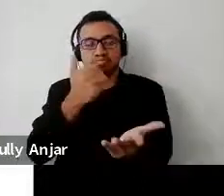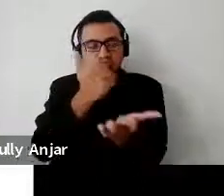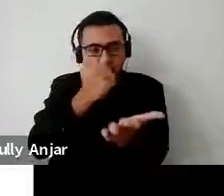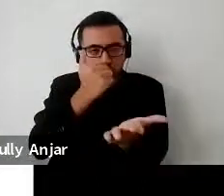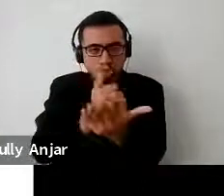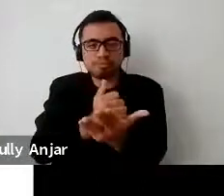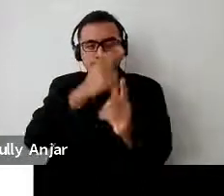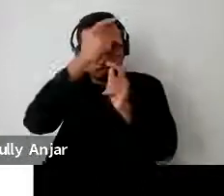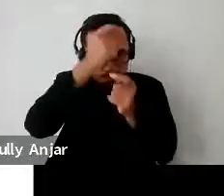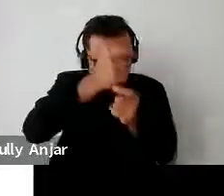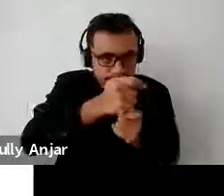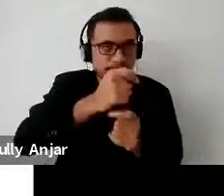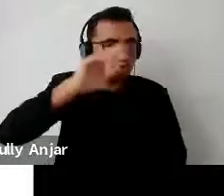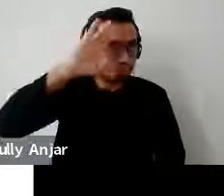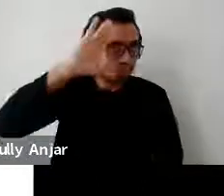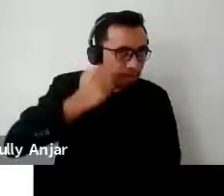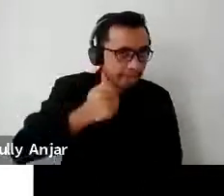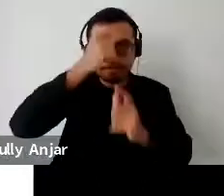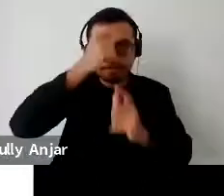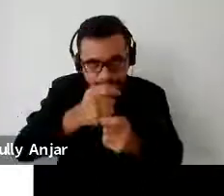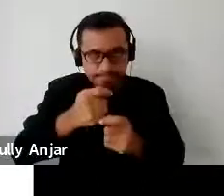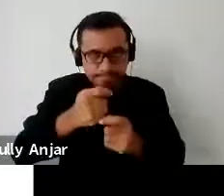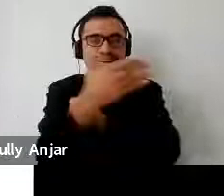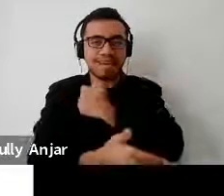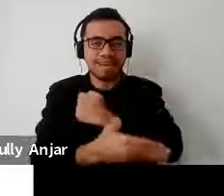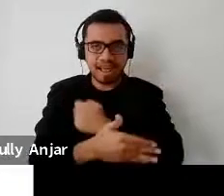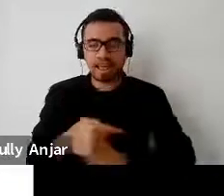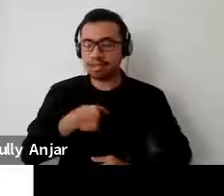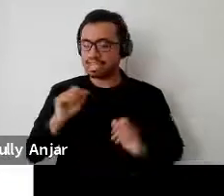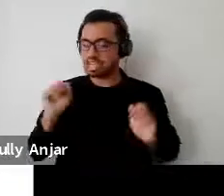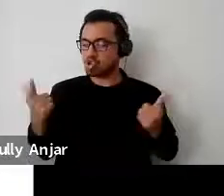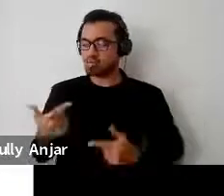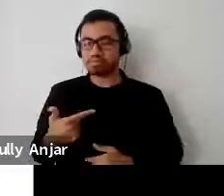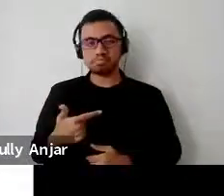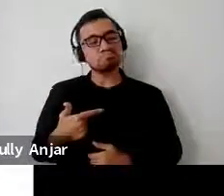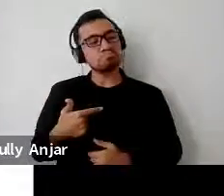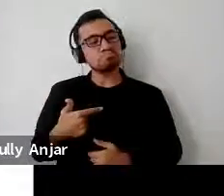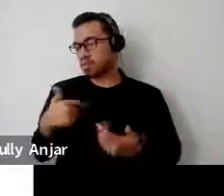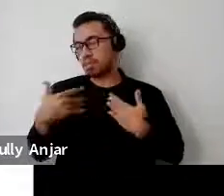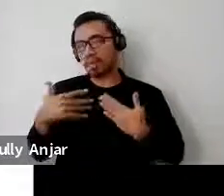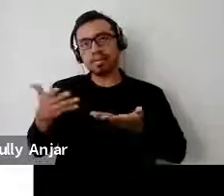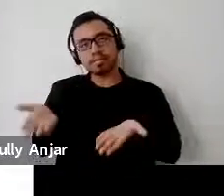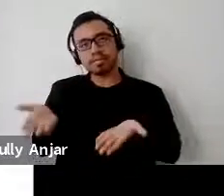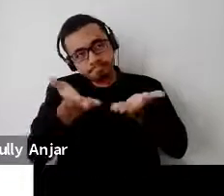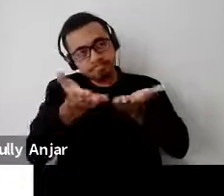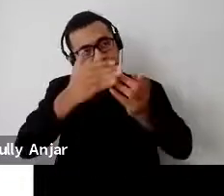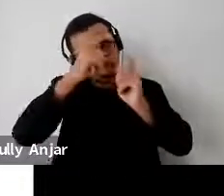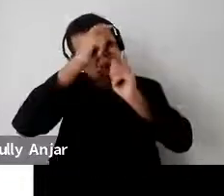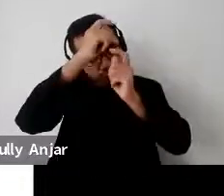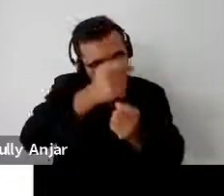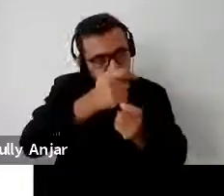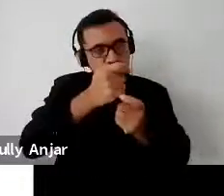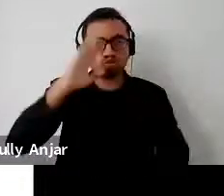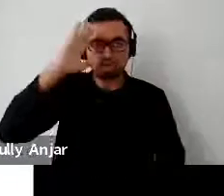mereka mengorbankan kehidupan mereka demi suami, demi keluarga, demi negara tanpa mengharapkan imbalan